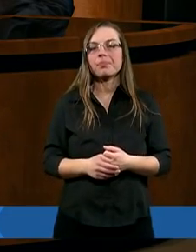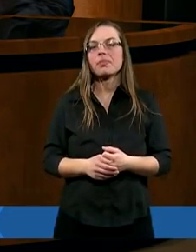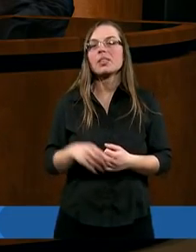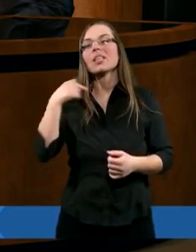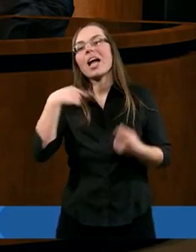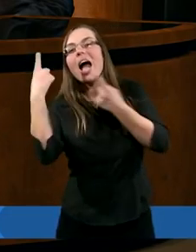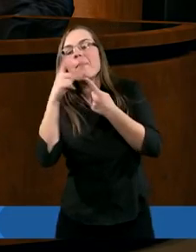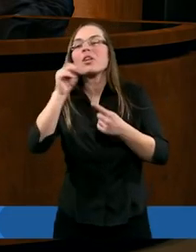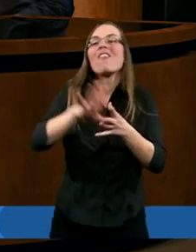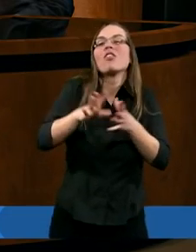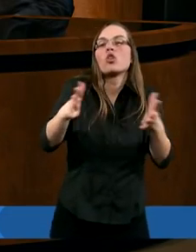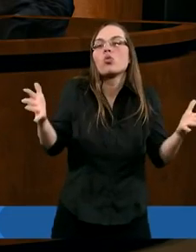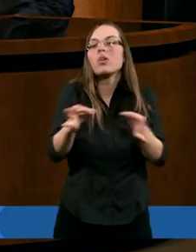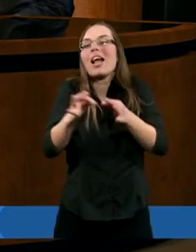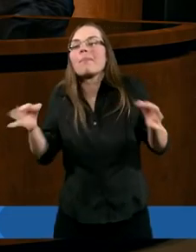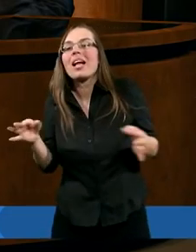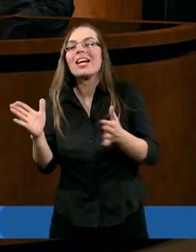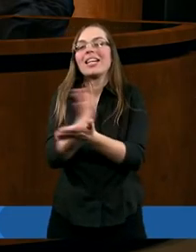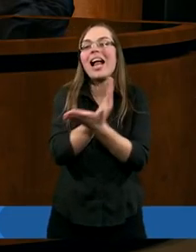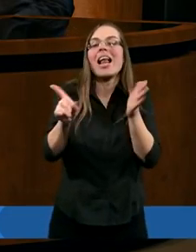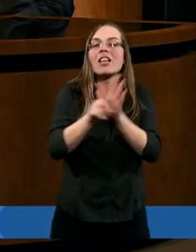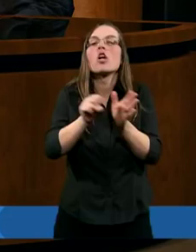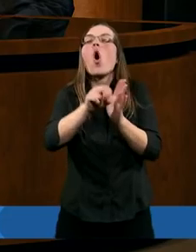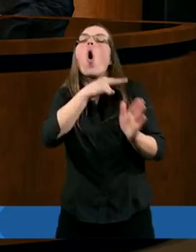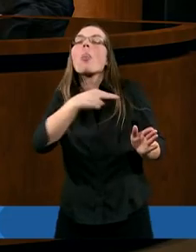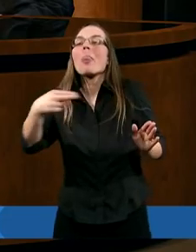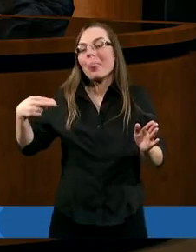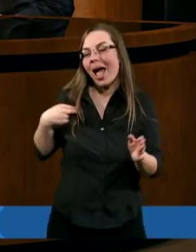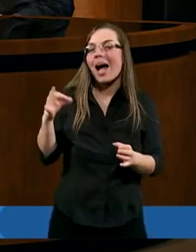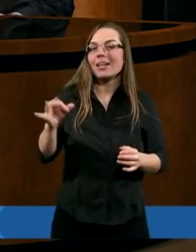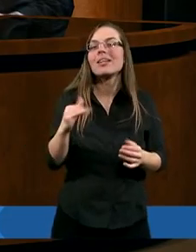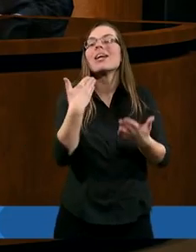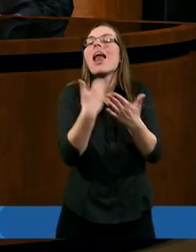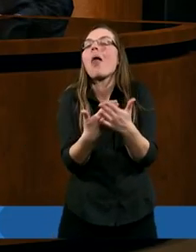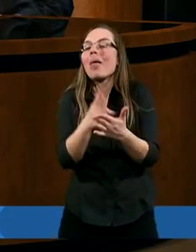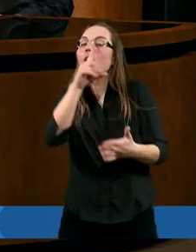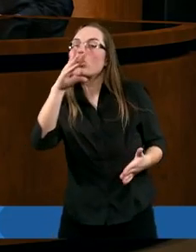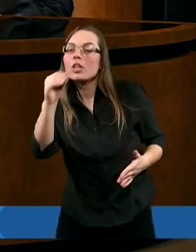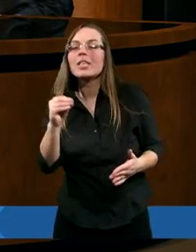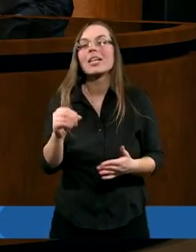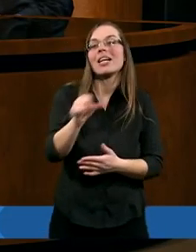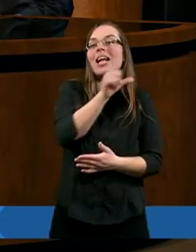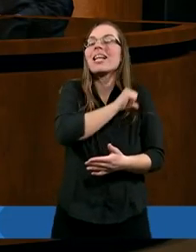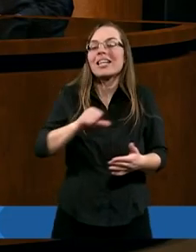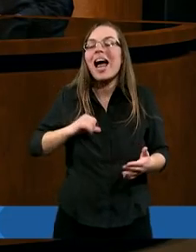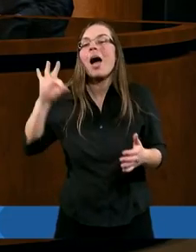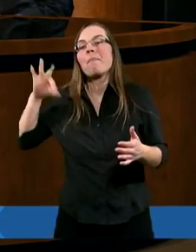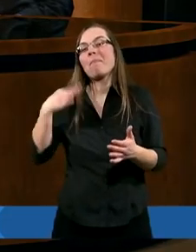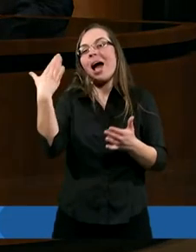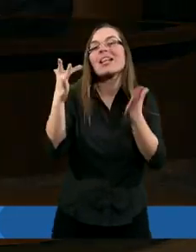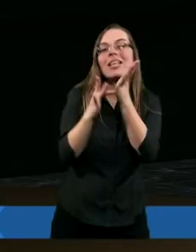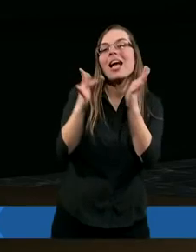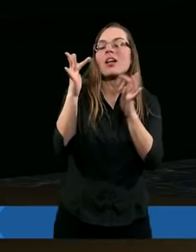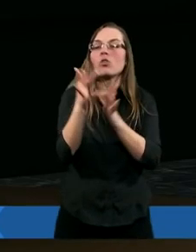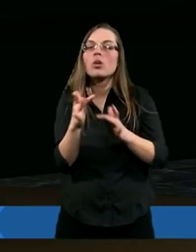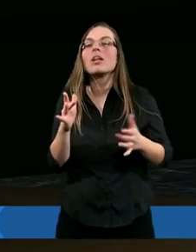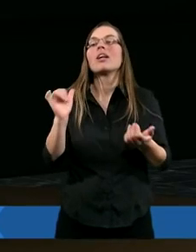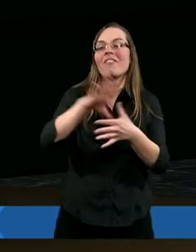Ja myślę, że w dużej mierze zależy też to od nas, dlatego że sam Pan Jezus